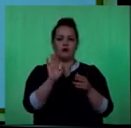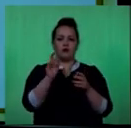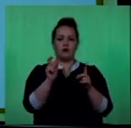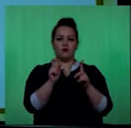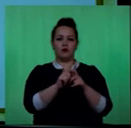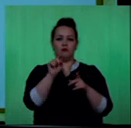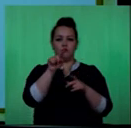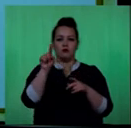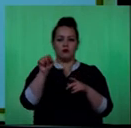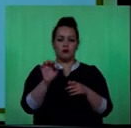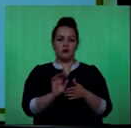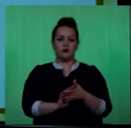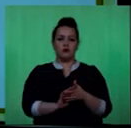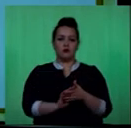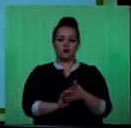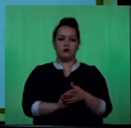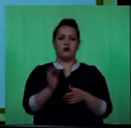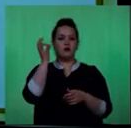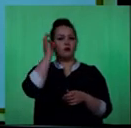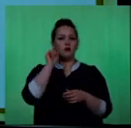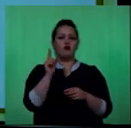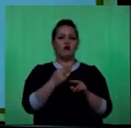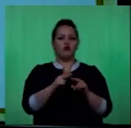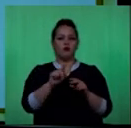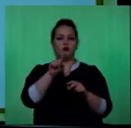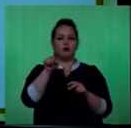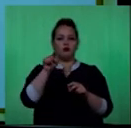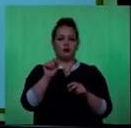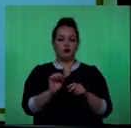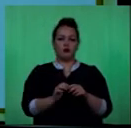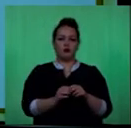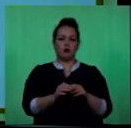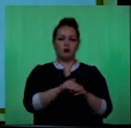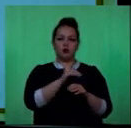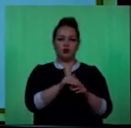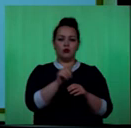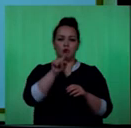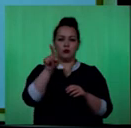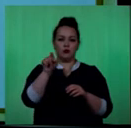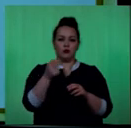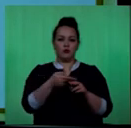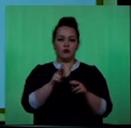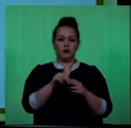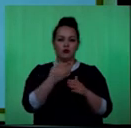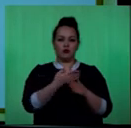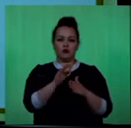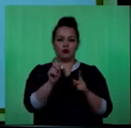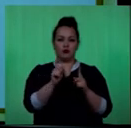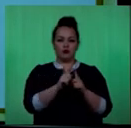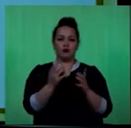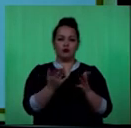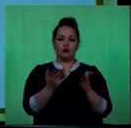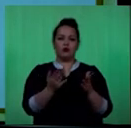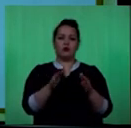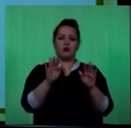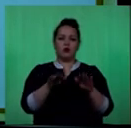приставки значит вспомним что такое приставка молодцы приставка это часть слово которое